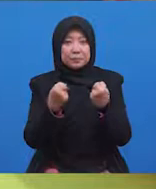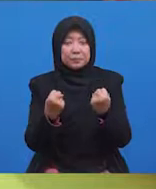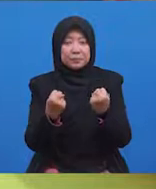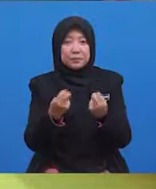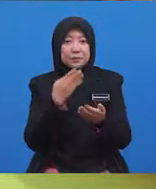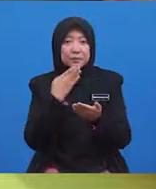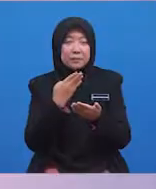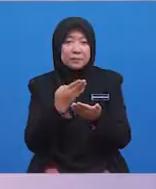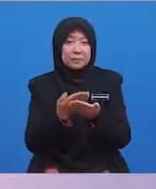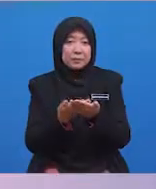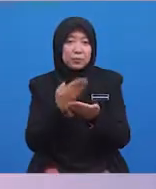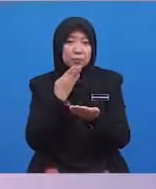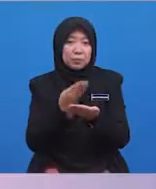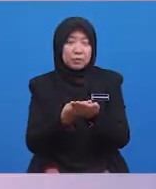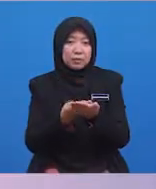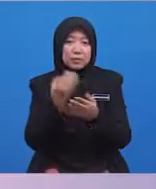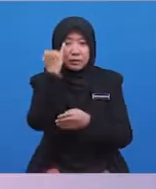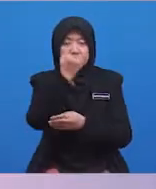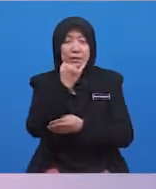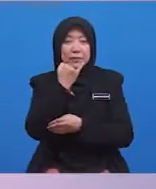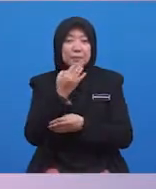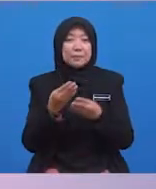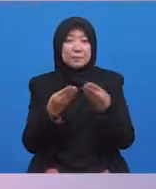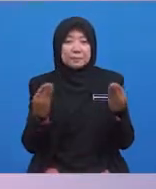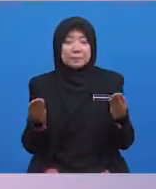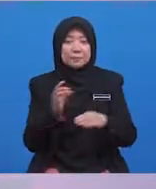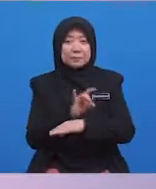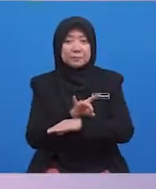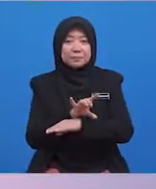Bahasa, iaitu Pantun Nasihat.